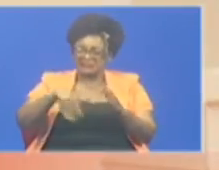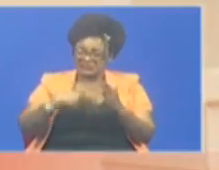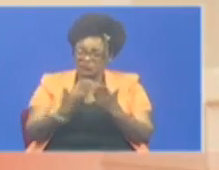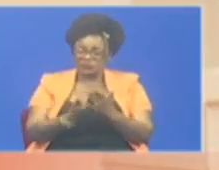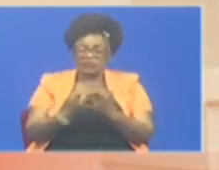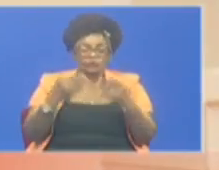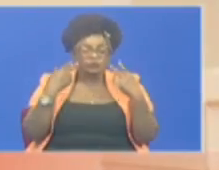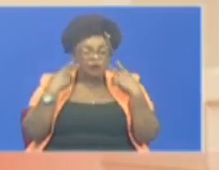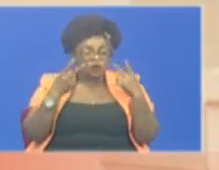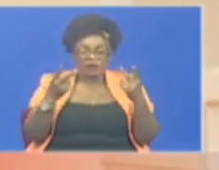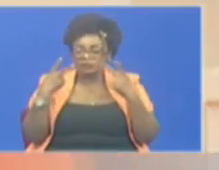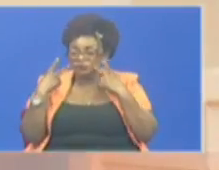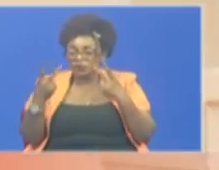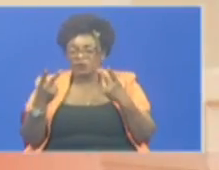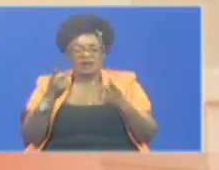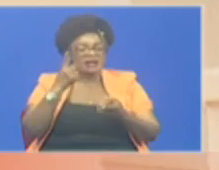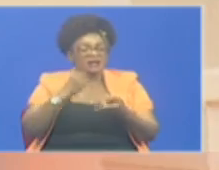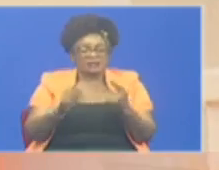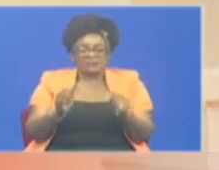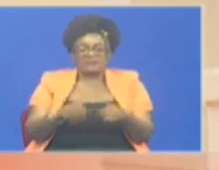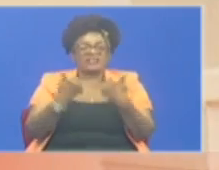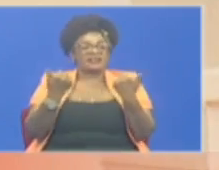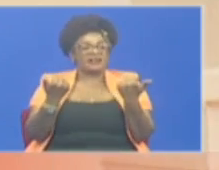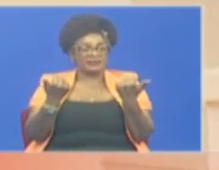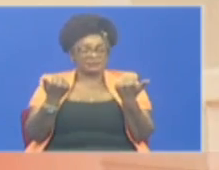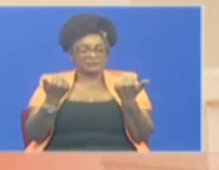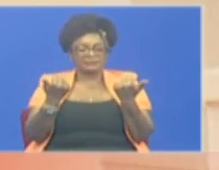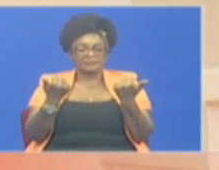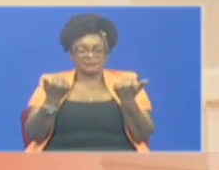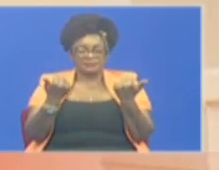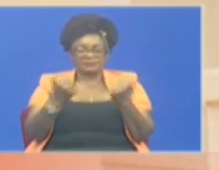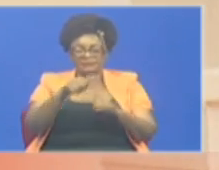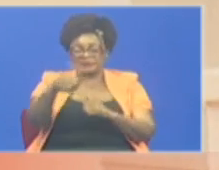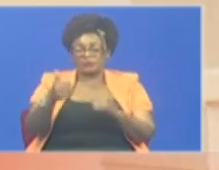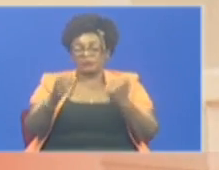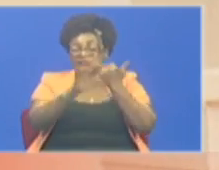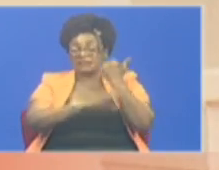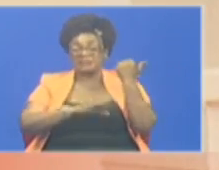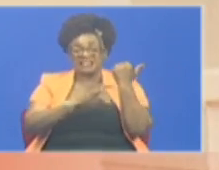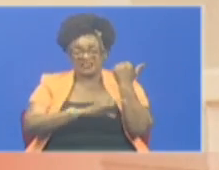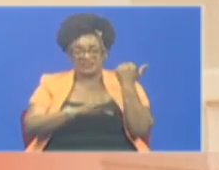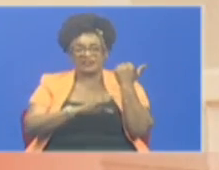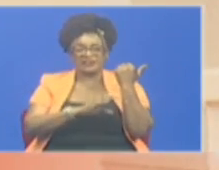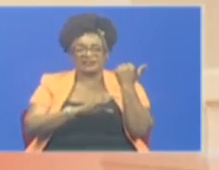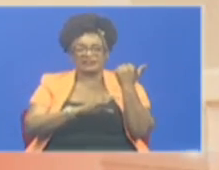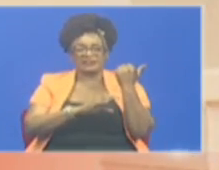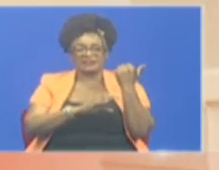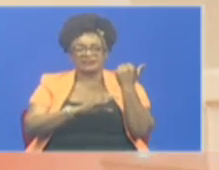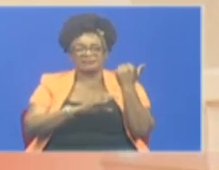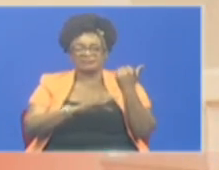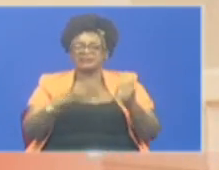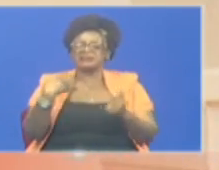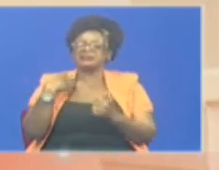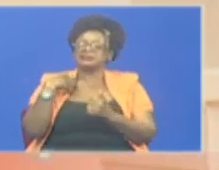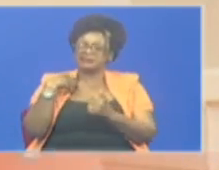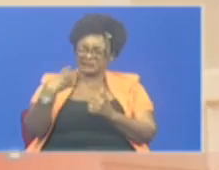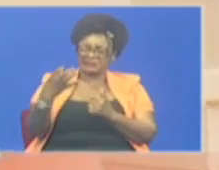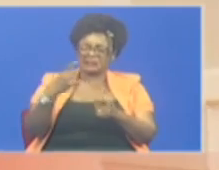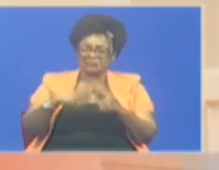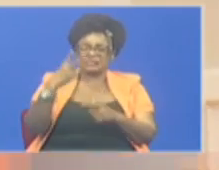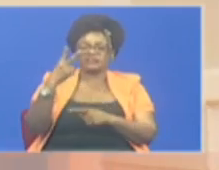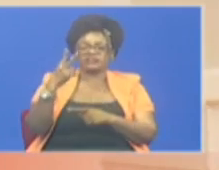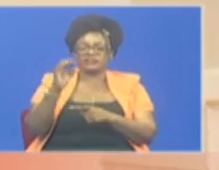yale ambao yamefanyika katika mataifa makubwa na tajiri mara 20 kuliko